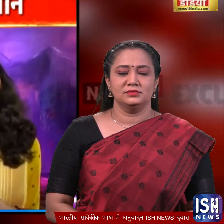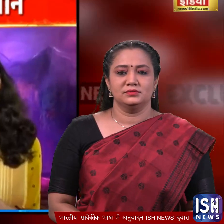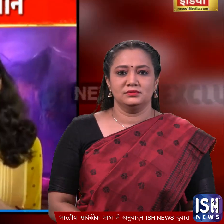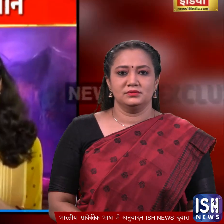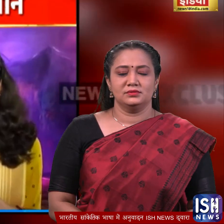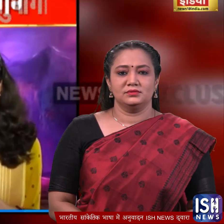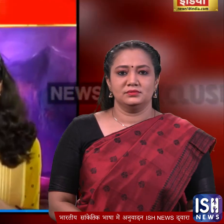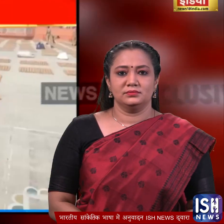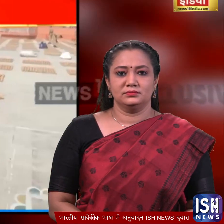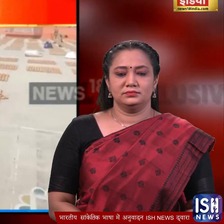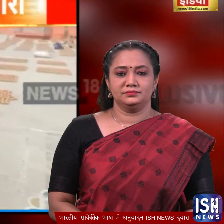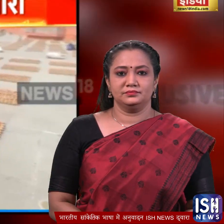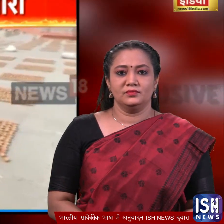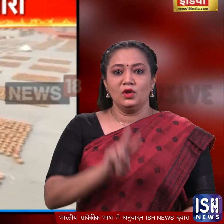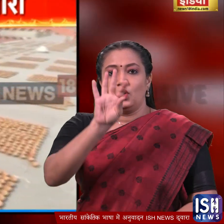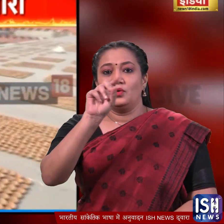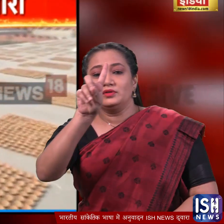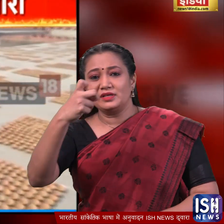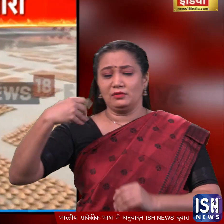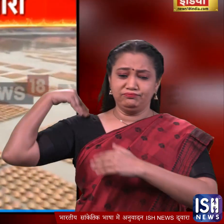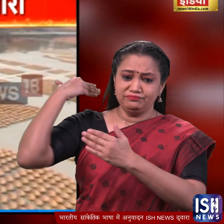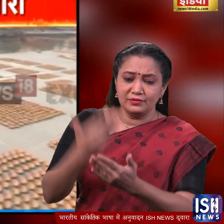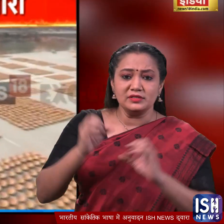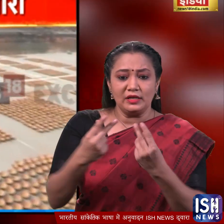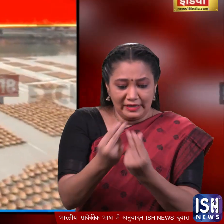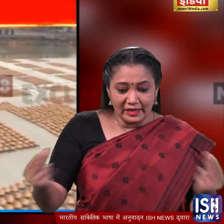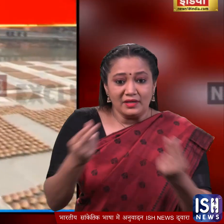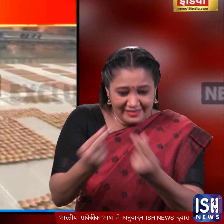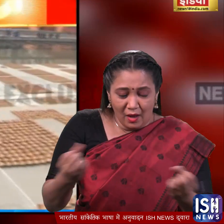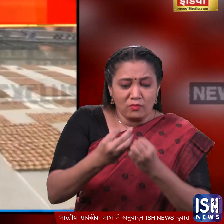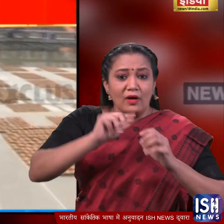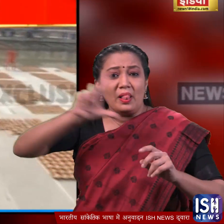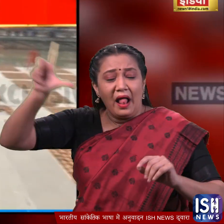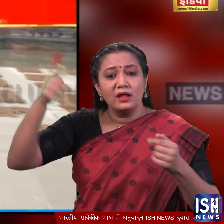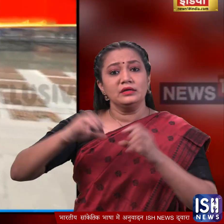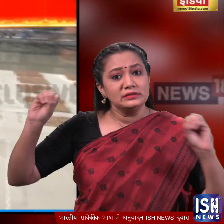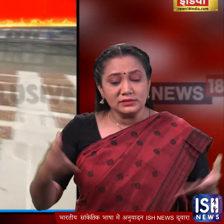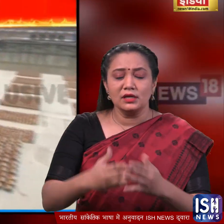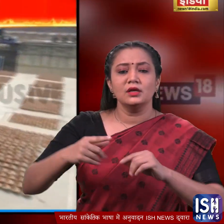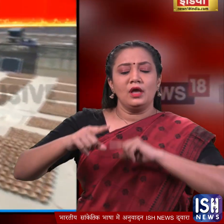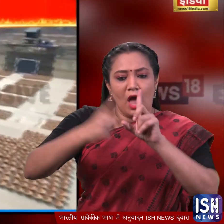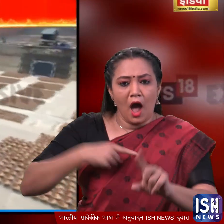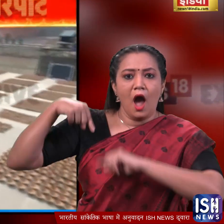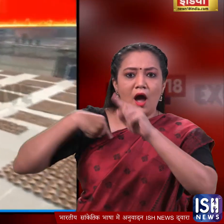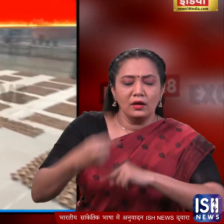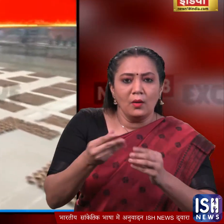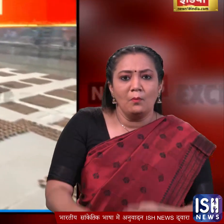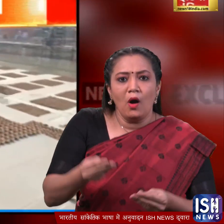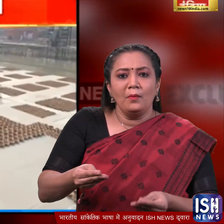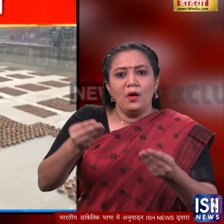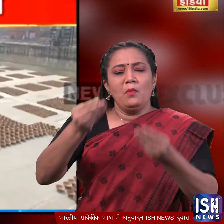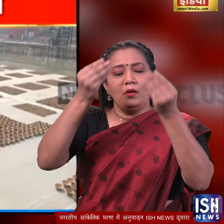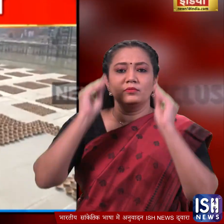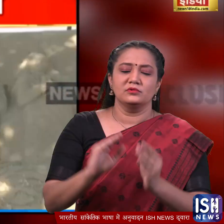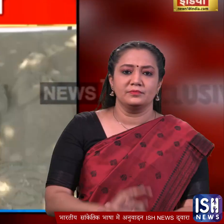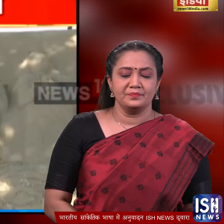श्री राम की। 2017 से अयोध्या में भव्य दीपोत्सव का जो सिलसिला शुरू हुआ, हर बीतते साल के साथ उसकी